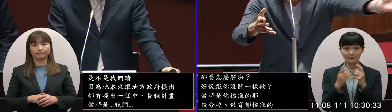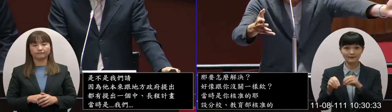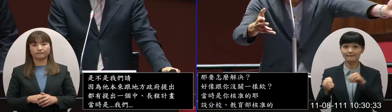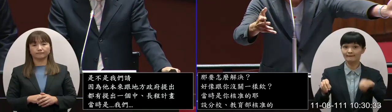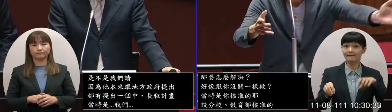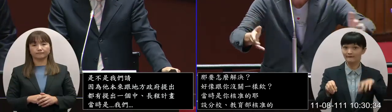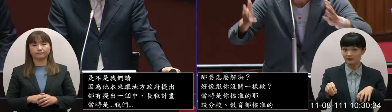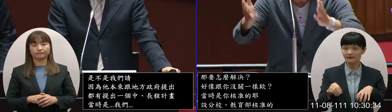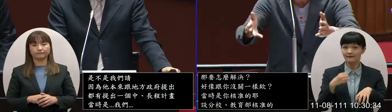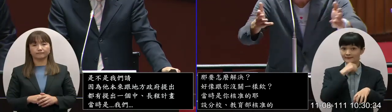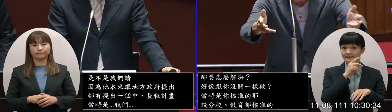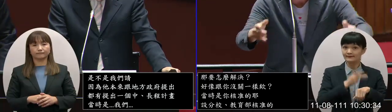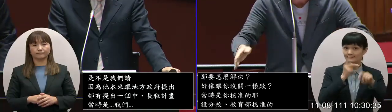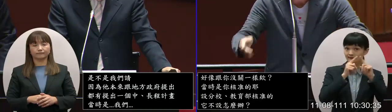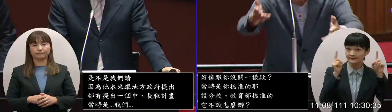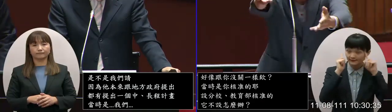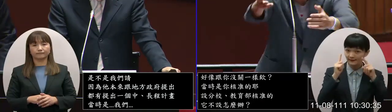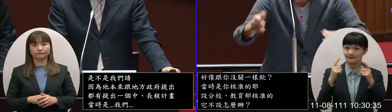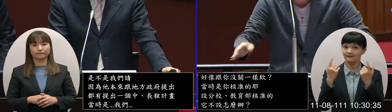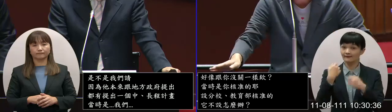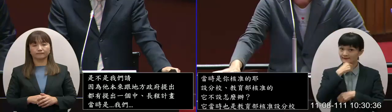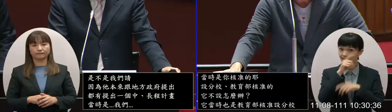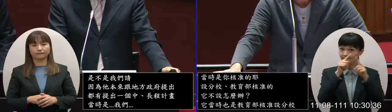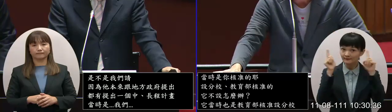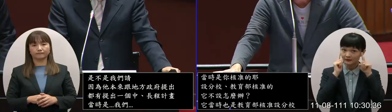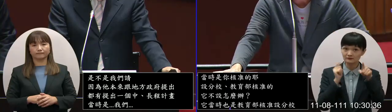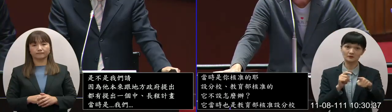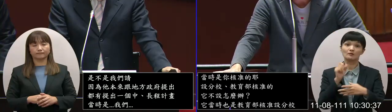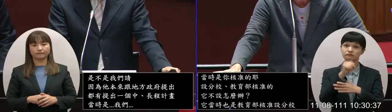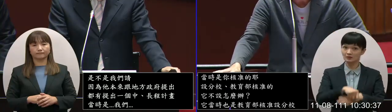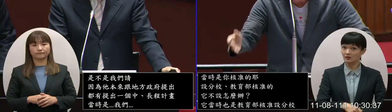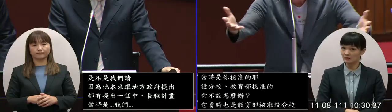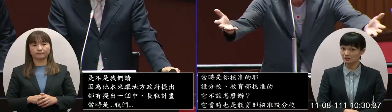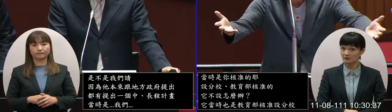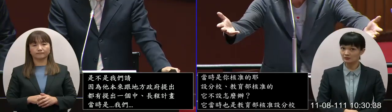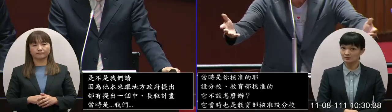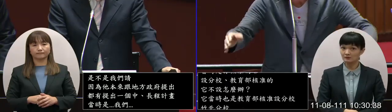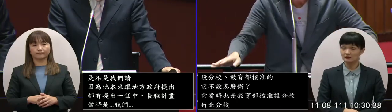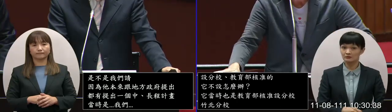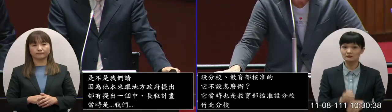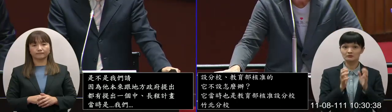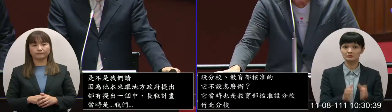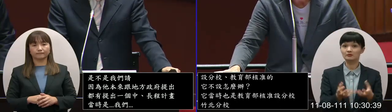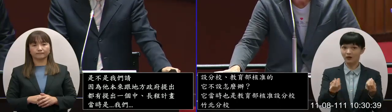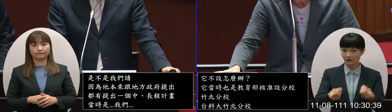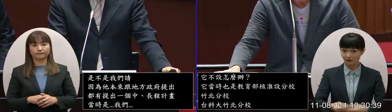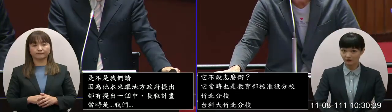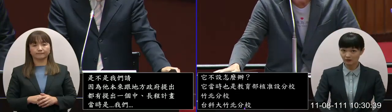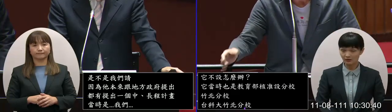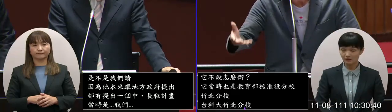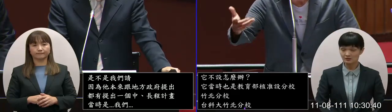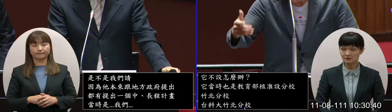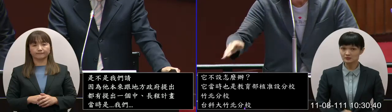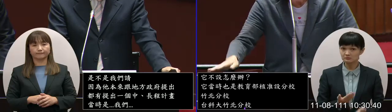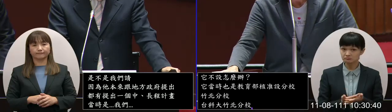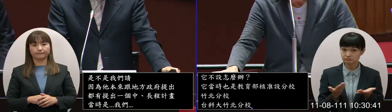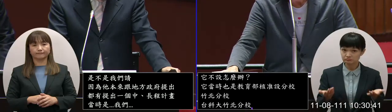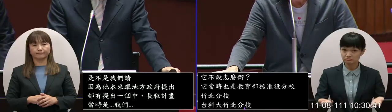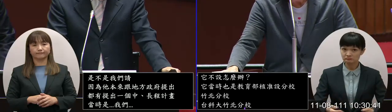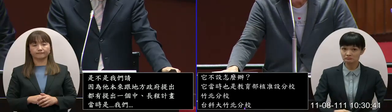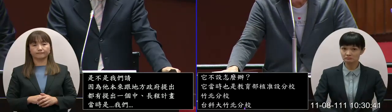科大竹北分校，台大竹北分校，你核准的，教育部核准，啊，他不设，我要怎么